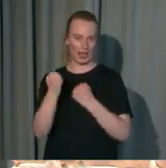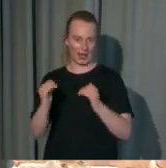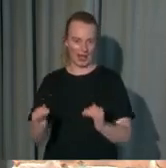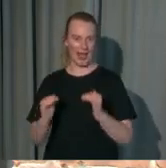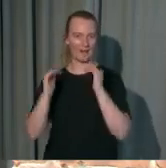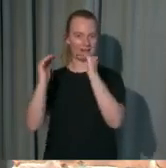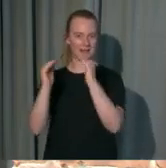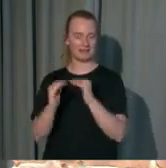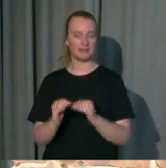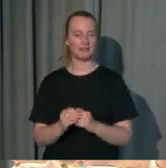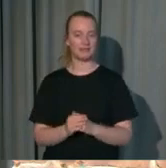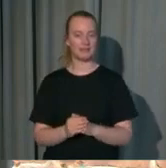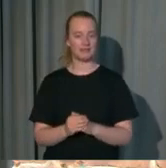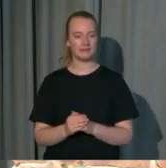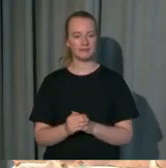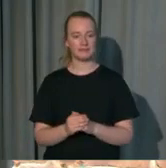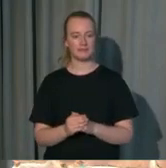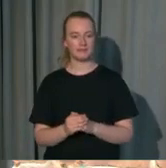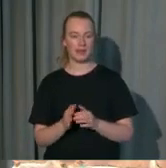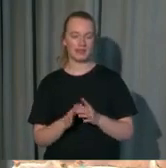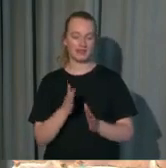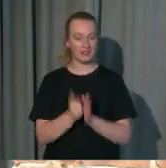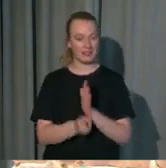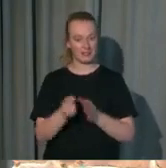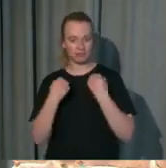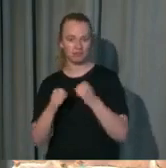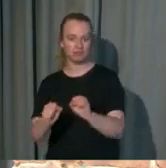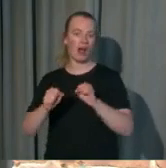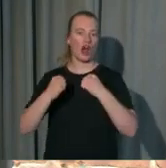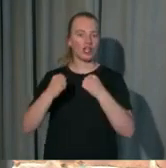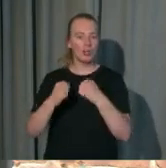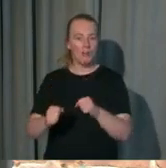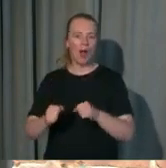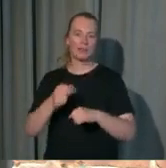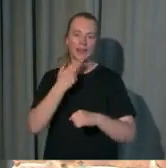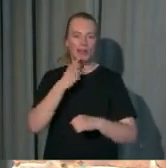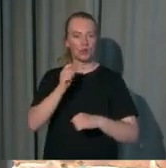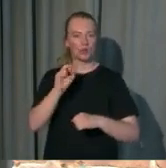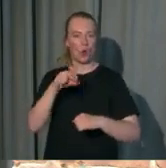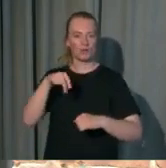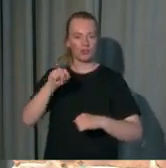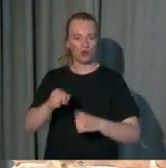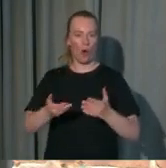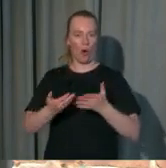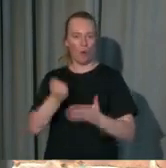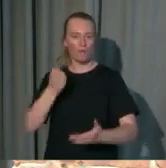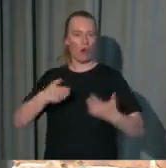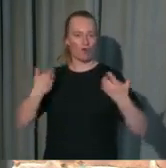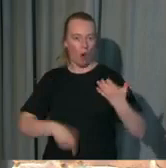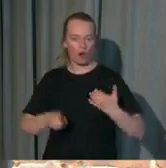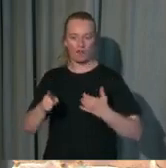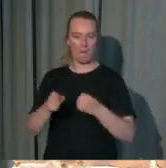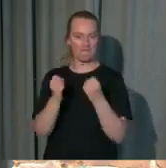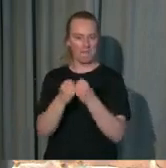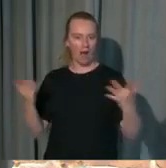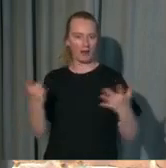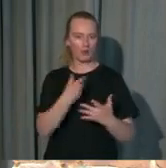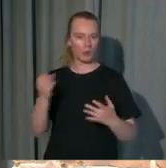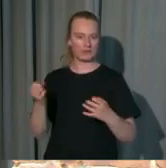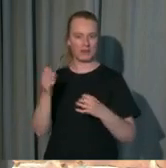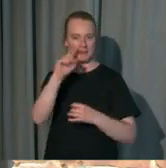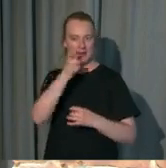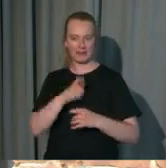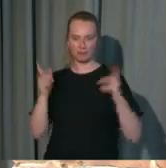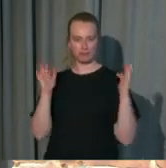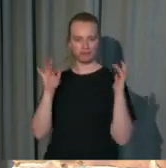andre arrangementer, for eksempel Tons of Rock, som samler 30 000 mennesker som vanlig her i byen. Hvilke vurderinger